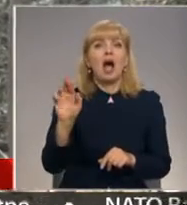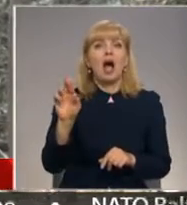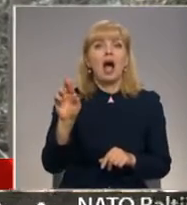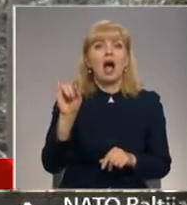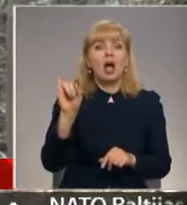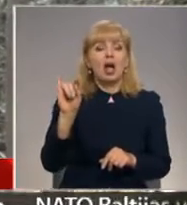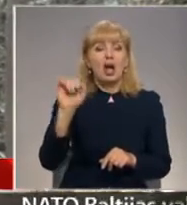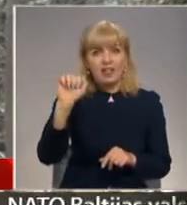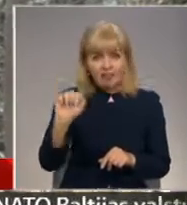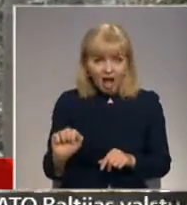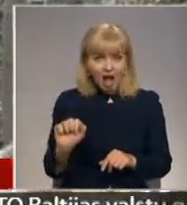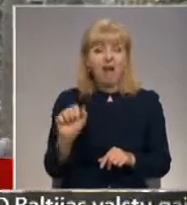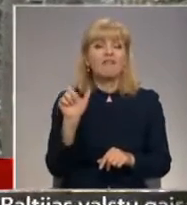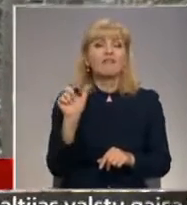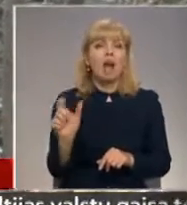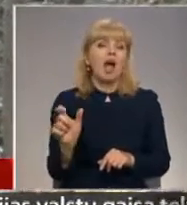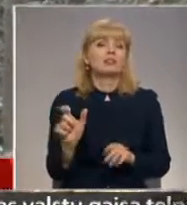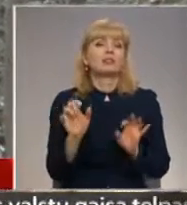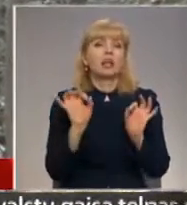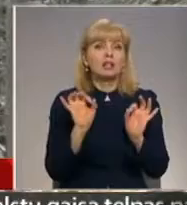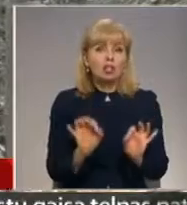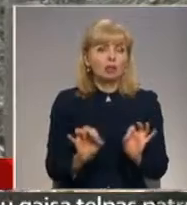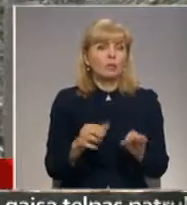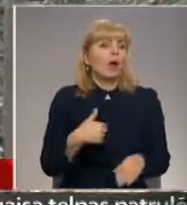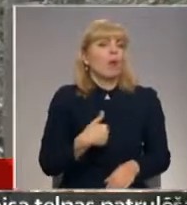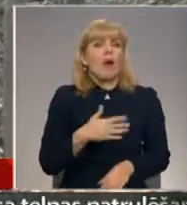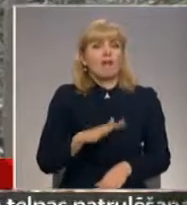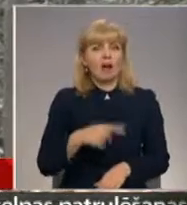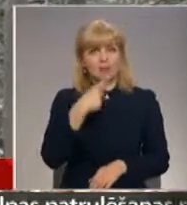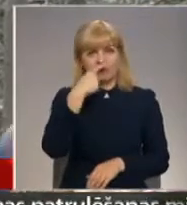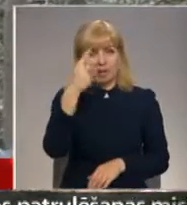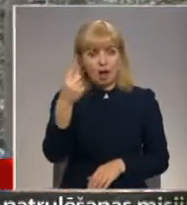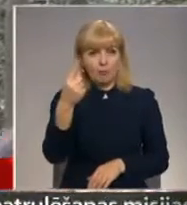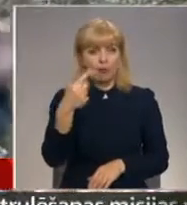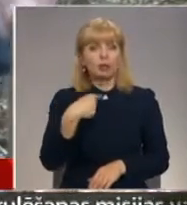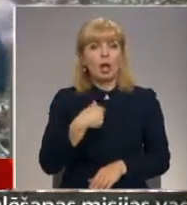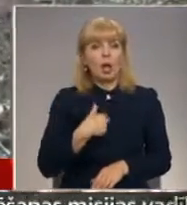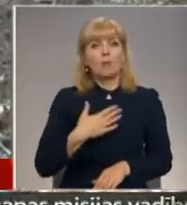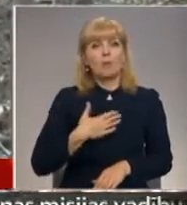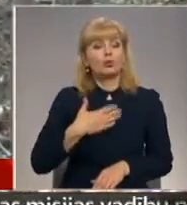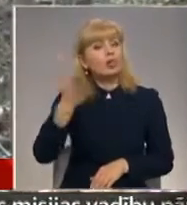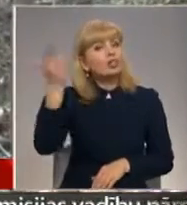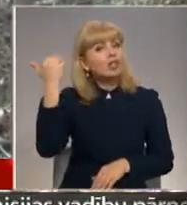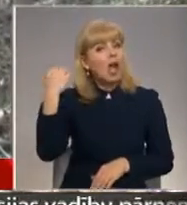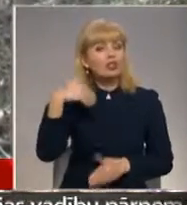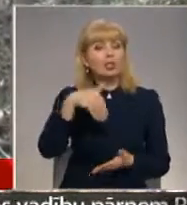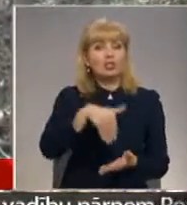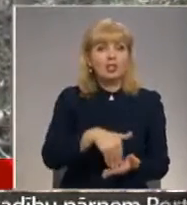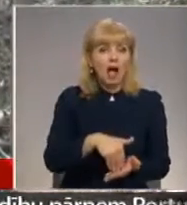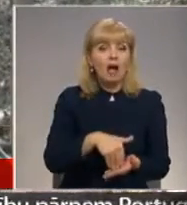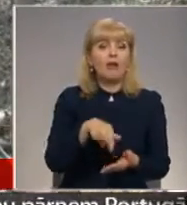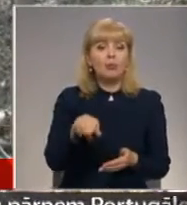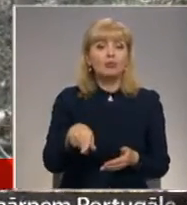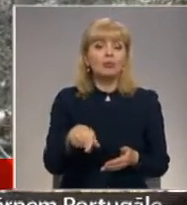jā. Jo, no tīšam, no... Ar ko mēs varam lepoties? Ar savu viesturi tikai ar to, ka mūsu senči ir stovējuši zitīm vaļņiem,